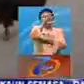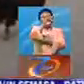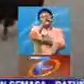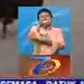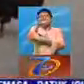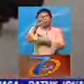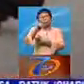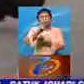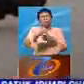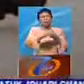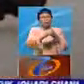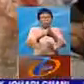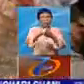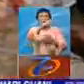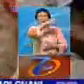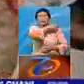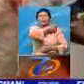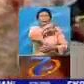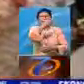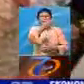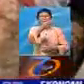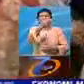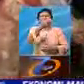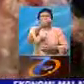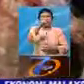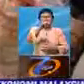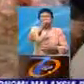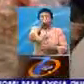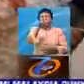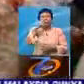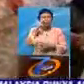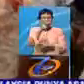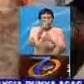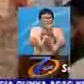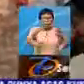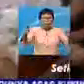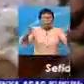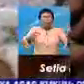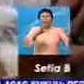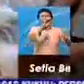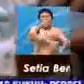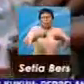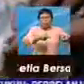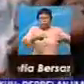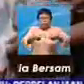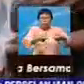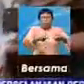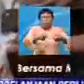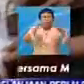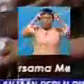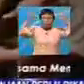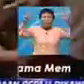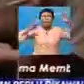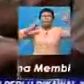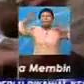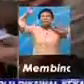850-4 yang diketuai Kenal Nazim Mohd Alim untuk melihat sendiri kesiapsiagaan dan operasi yang dikendalikan pengaman